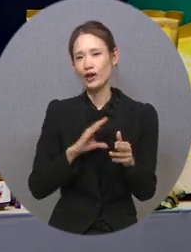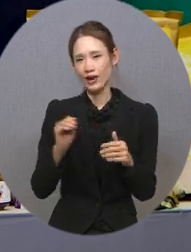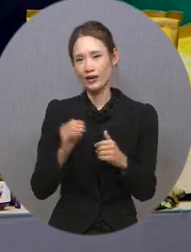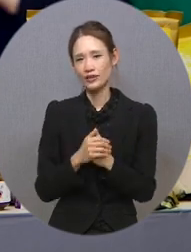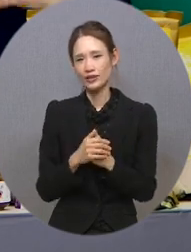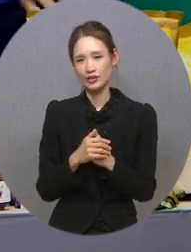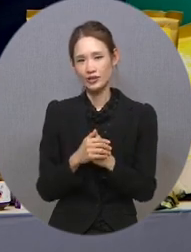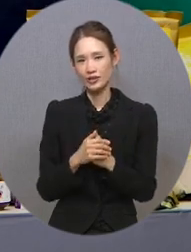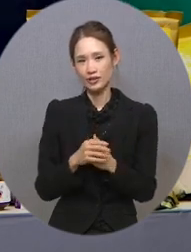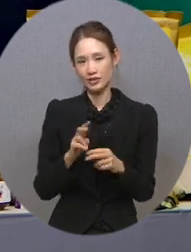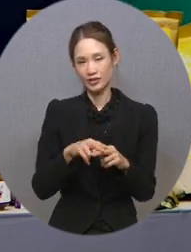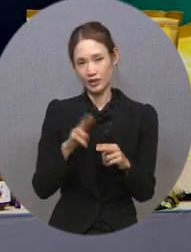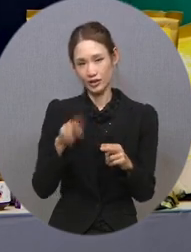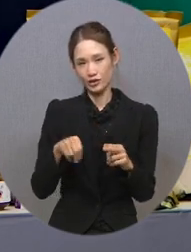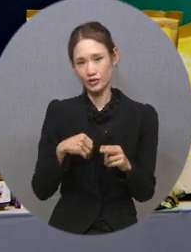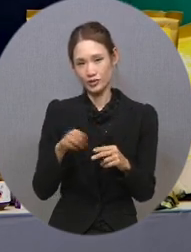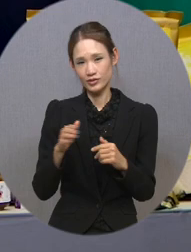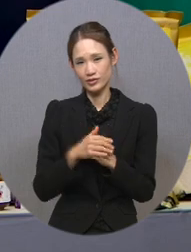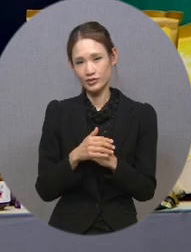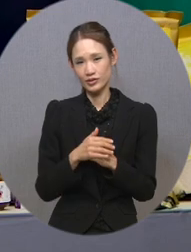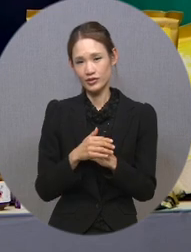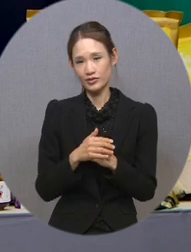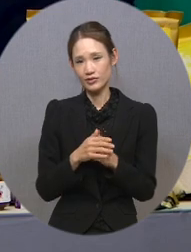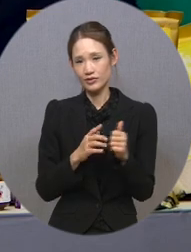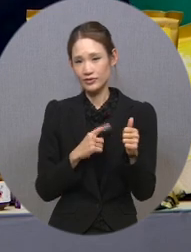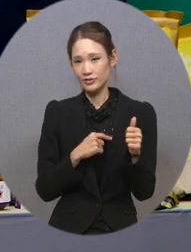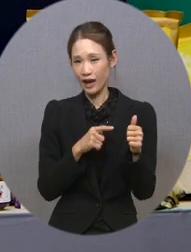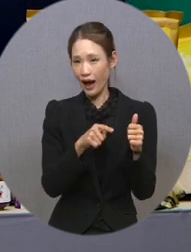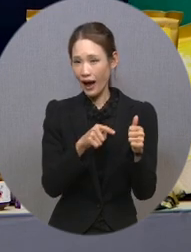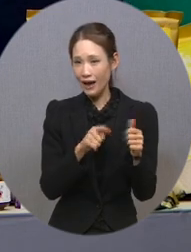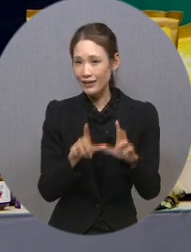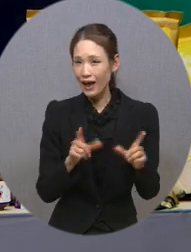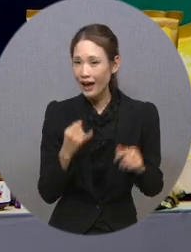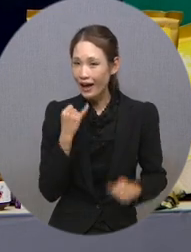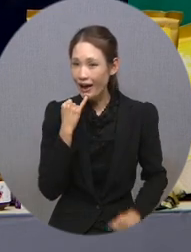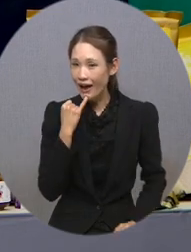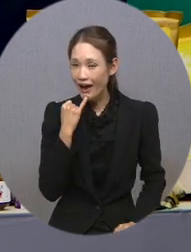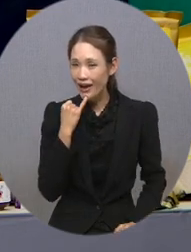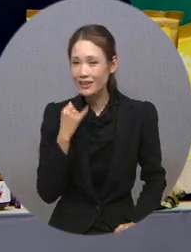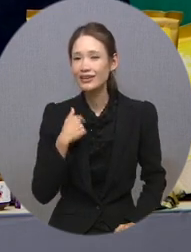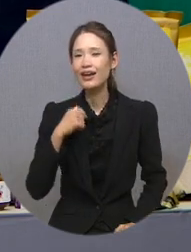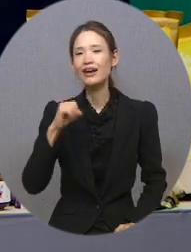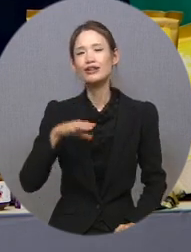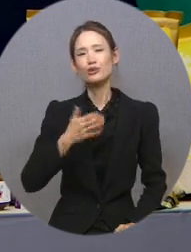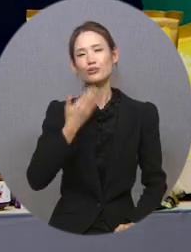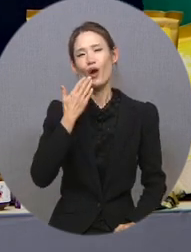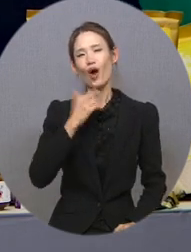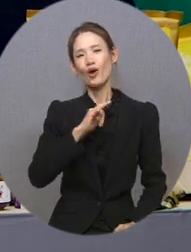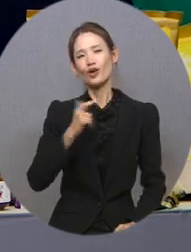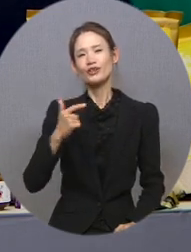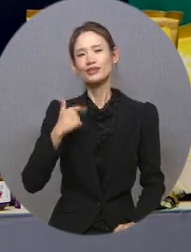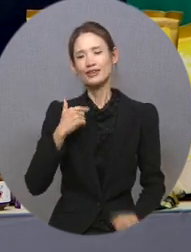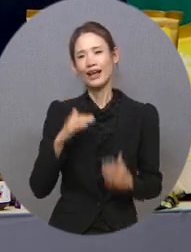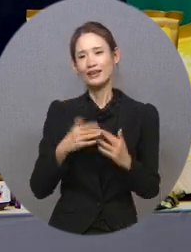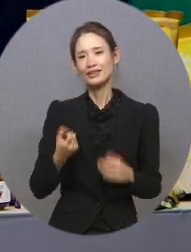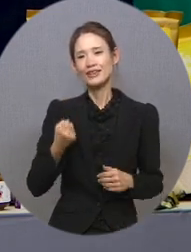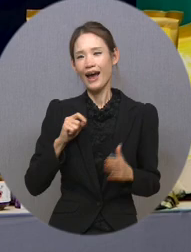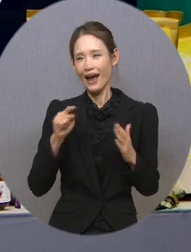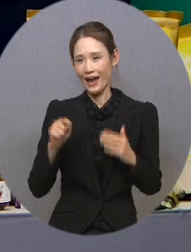영암에서 살라요. 내려주고 가세요. 그럼 내가 현준이 집에 들어가도 살면 되는가? 아니요. 그냥 영암에 있는 먹거리를 들고 집에